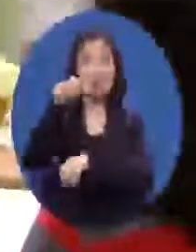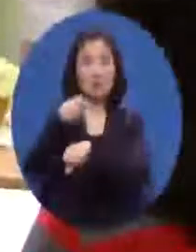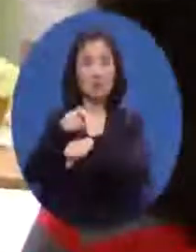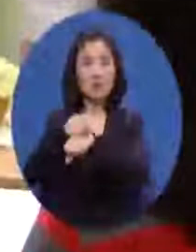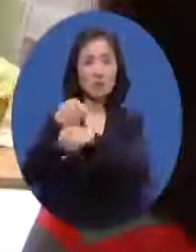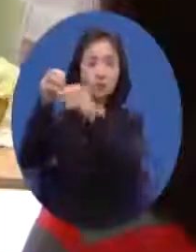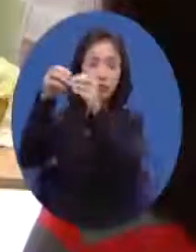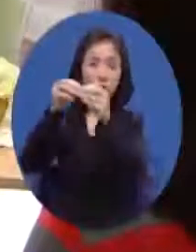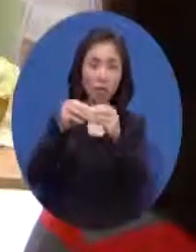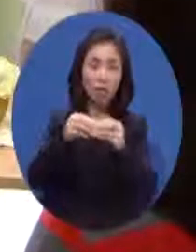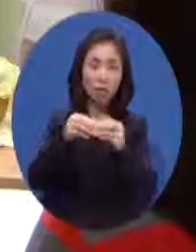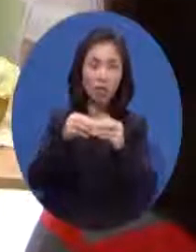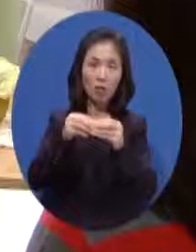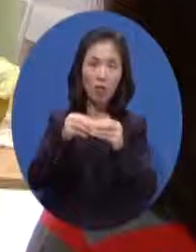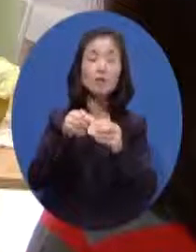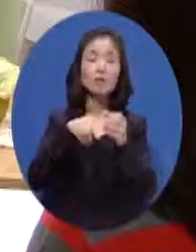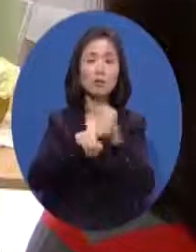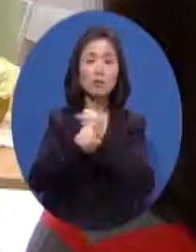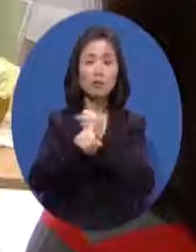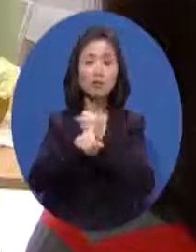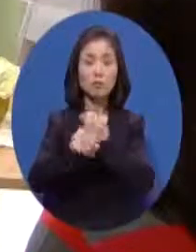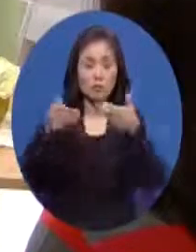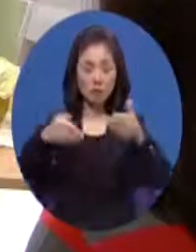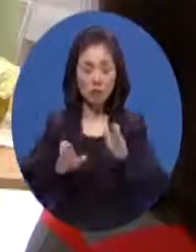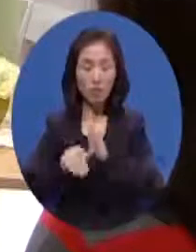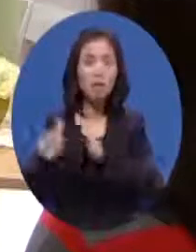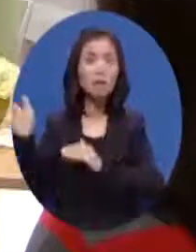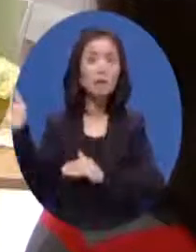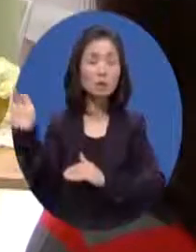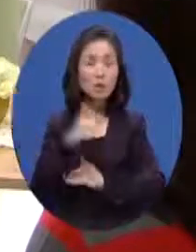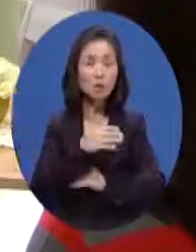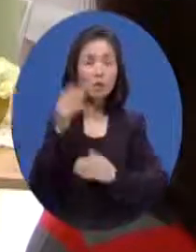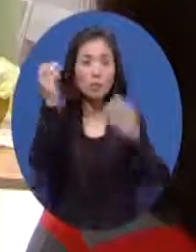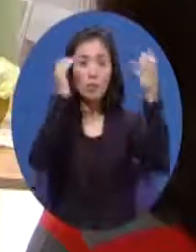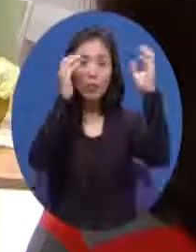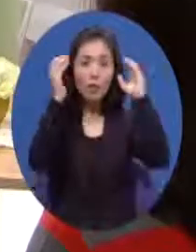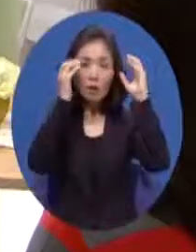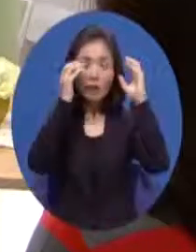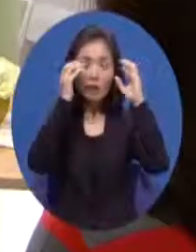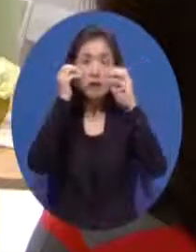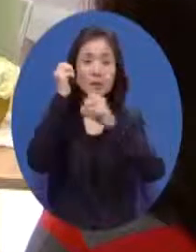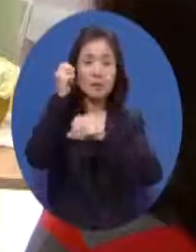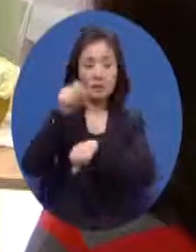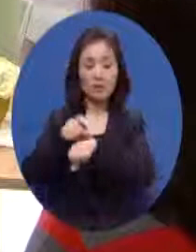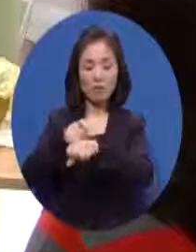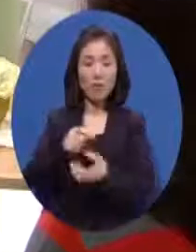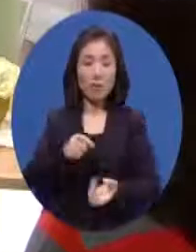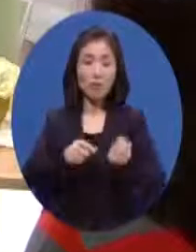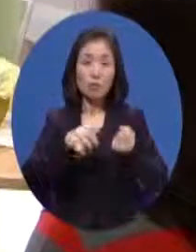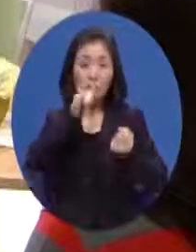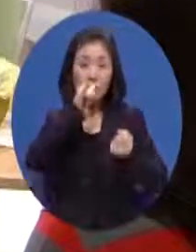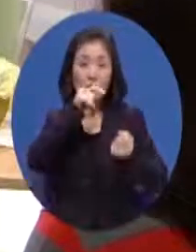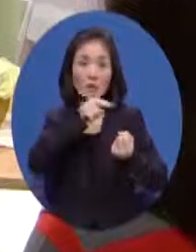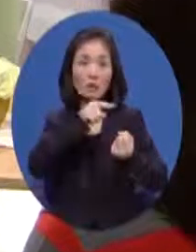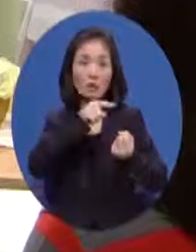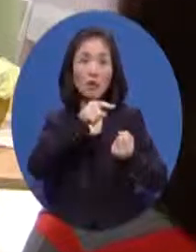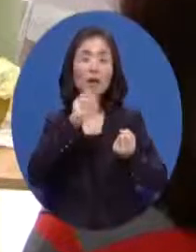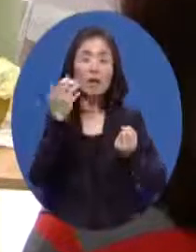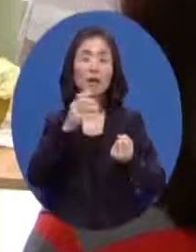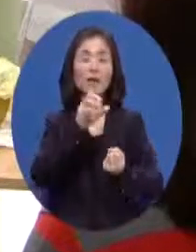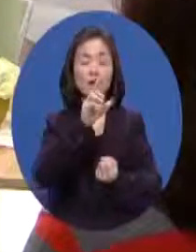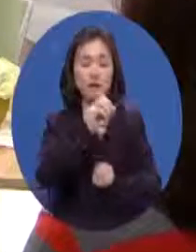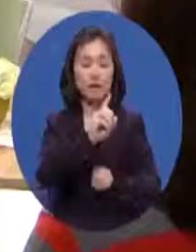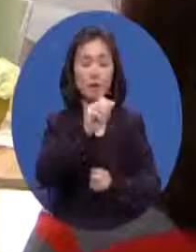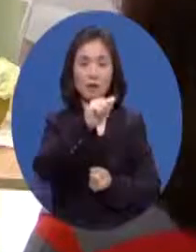아~ 유전적, 그러니까 선천적인 거는 태어날 때부터 산만함의 요소를 갖고 있다라고 보는 아이들에 한해서